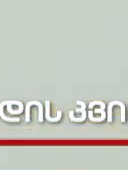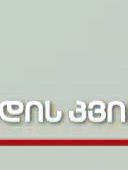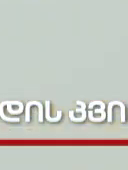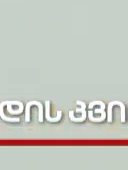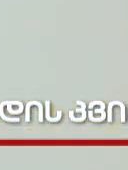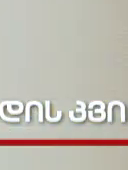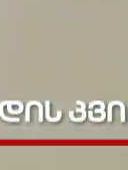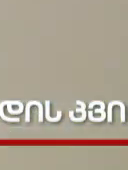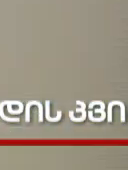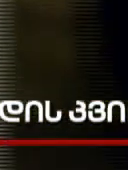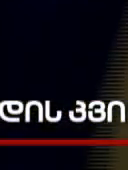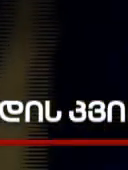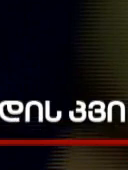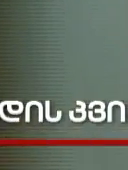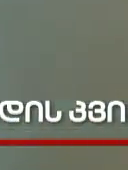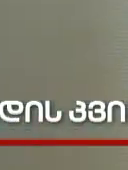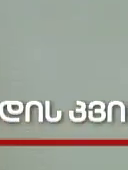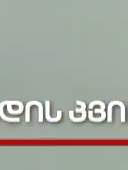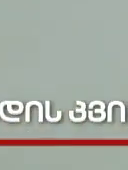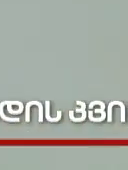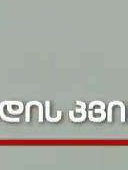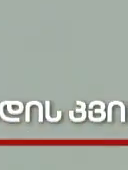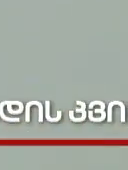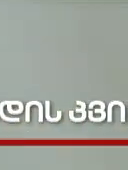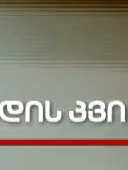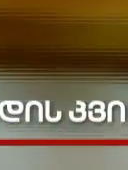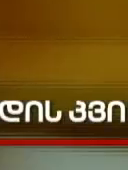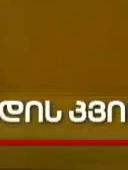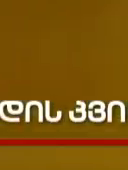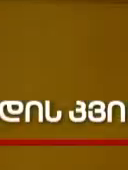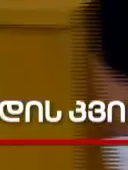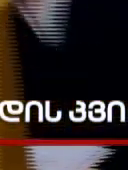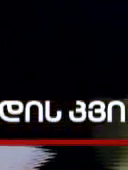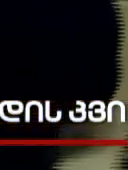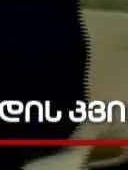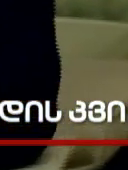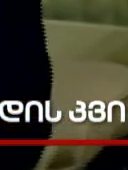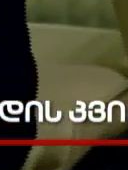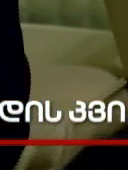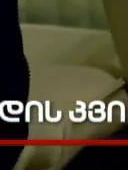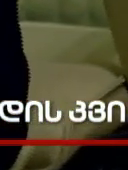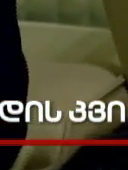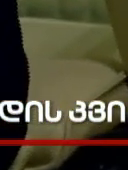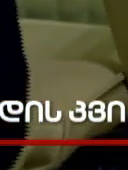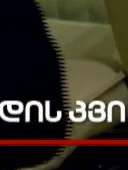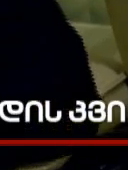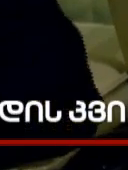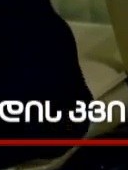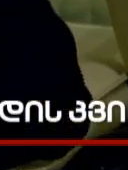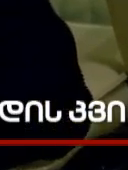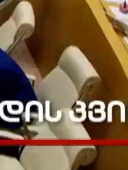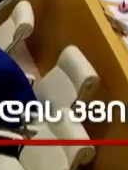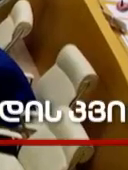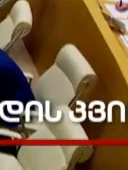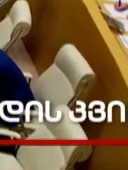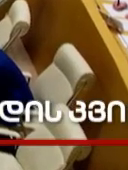მოიქცეთ. Gheorghe Vashadze, strategia აღმაშენებლიდან ევროკავშირის კანდიდატი ქვეყნის სტატუსის მისაღებად გადასადგმელი ნაბიჯების